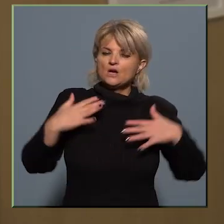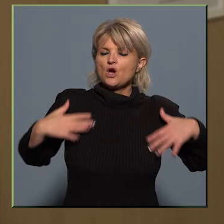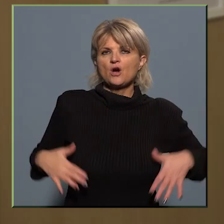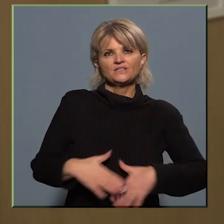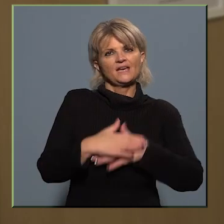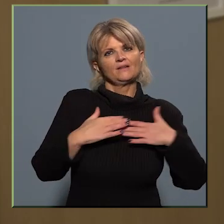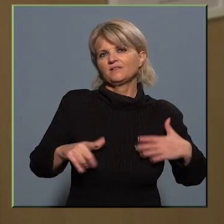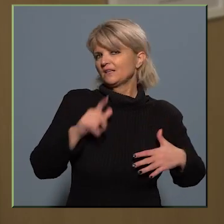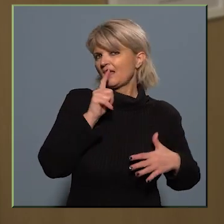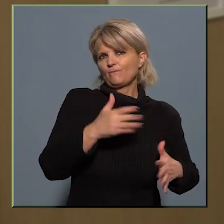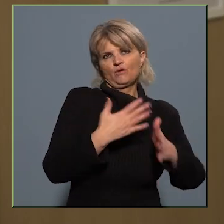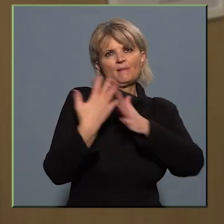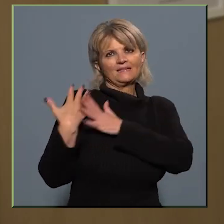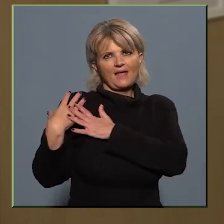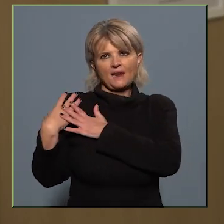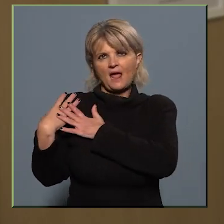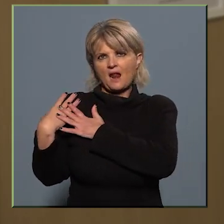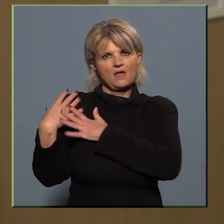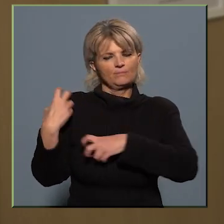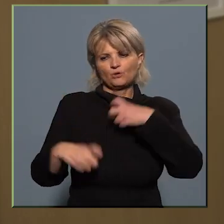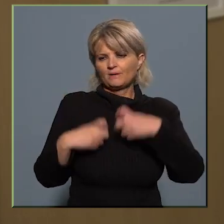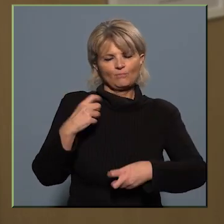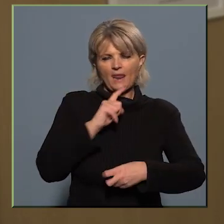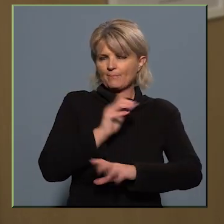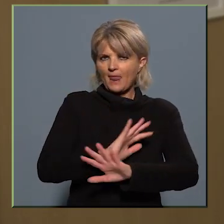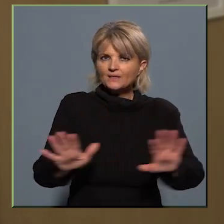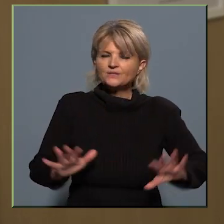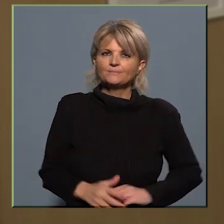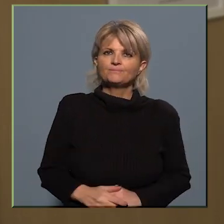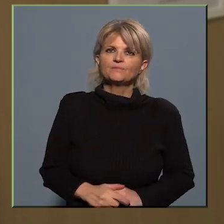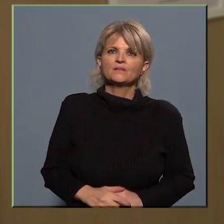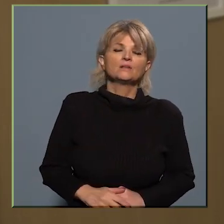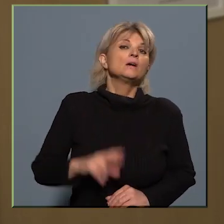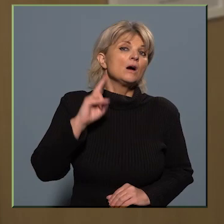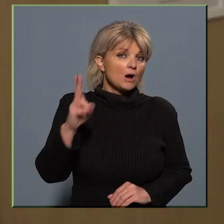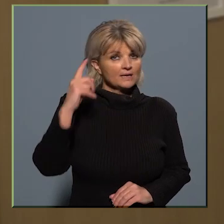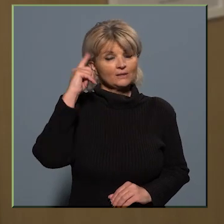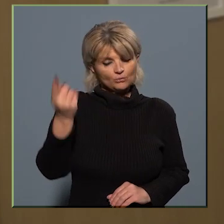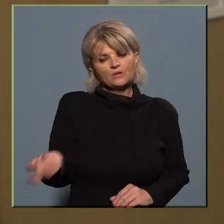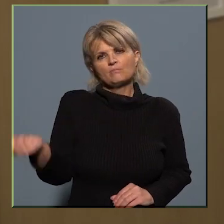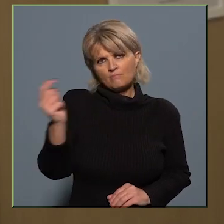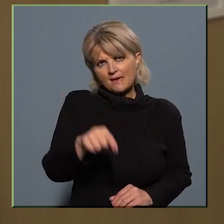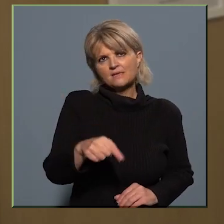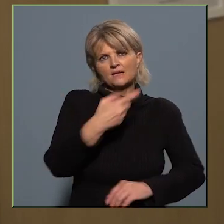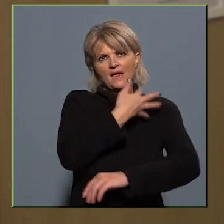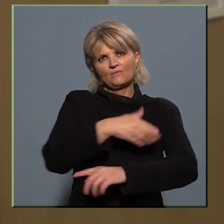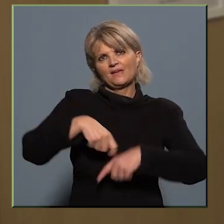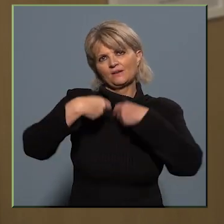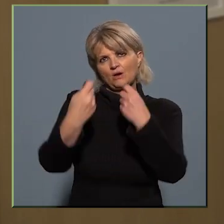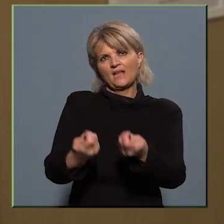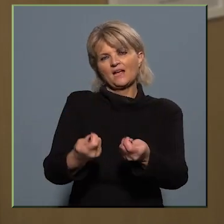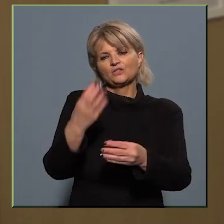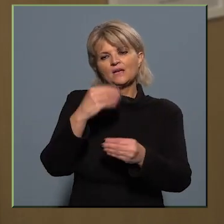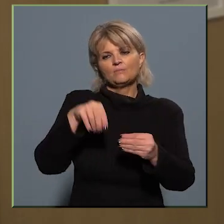számára nagyon megterhelő problémával. Éppen ezért, aki teheti, az menjen el véradásokra, mert